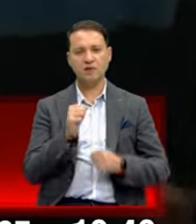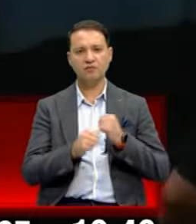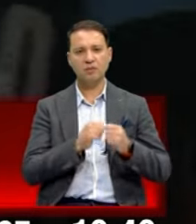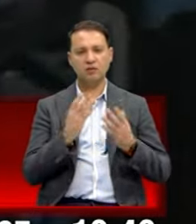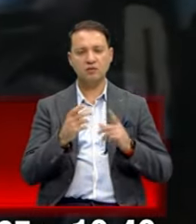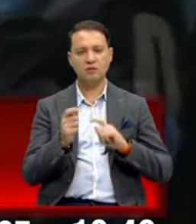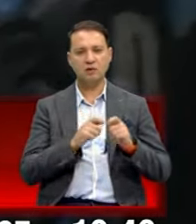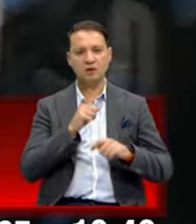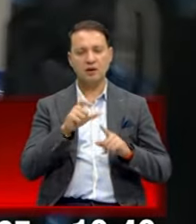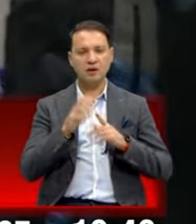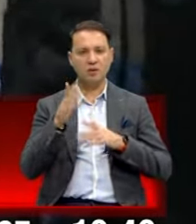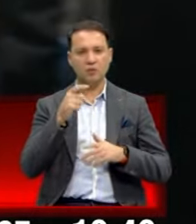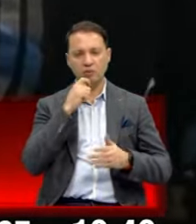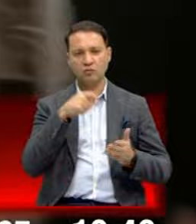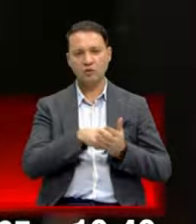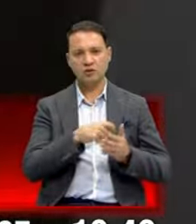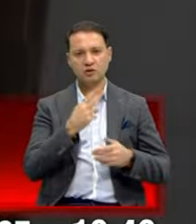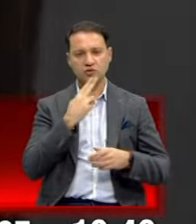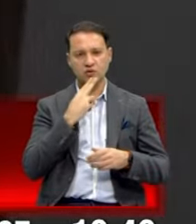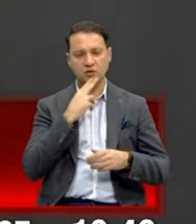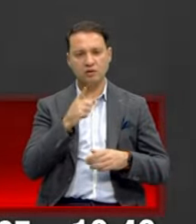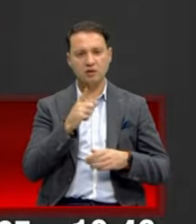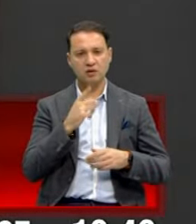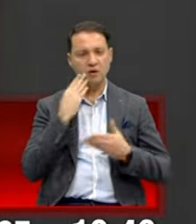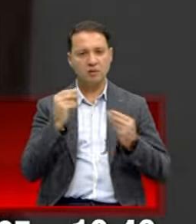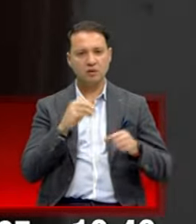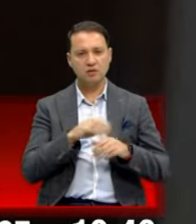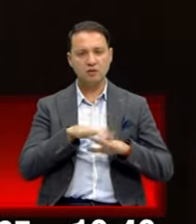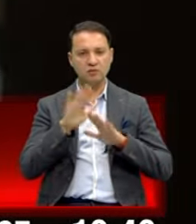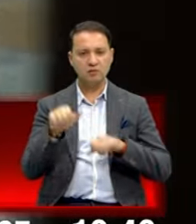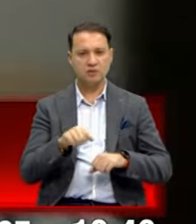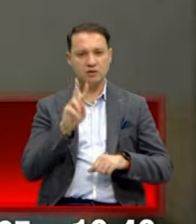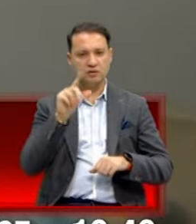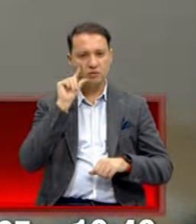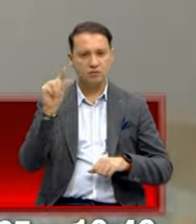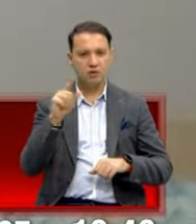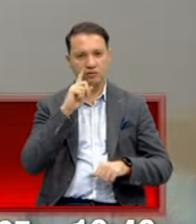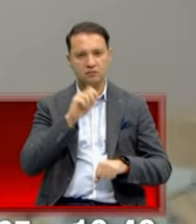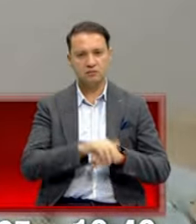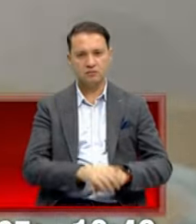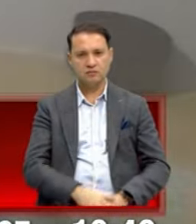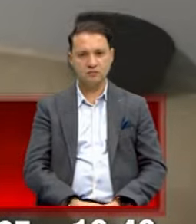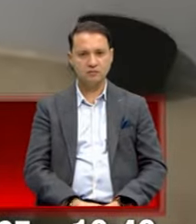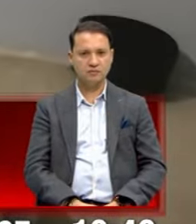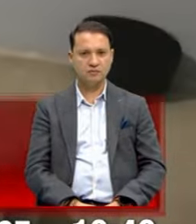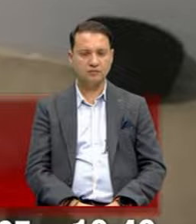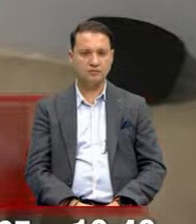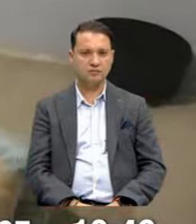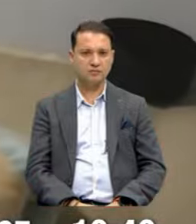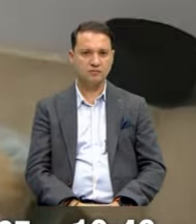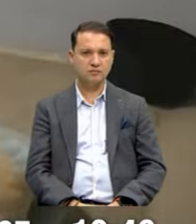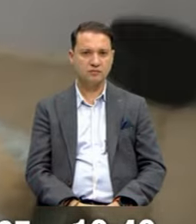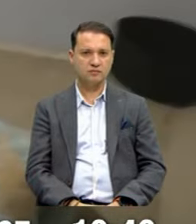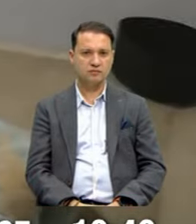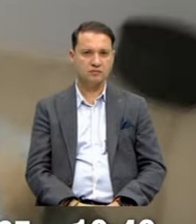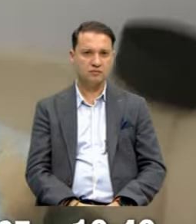İmalathane olarak kullanılan depo mühürlendi. Çikolatalara imha için el koyuldu. İki şüpheli de gözaltına alındı. Ne zamandır